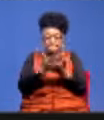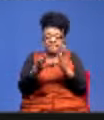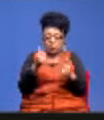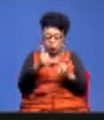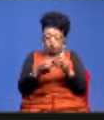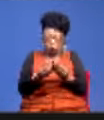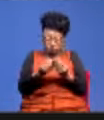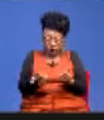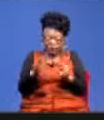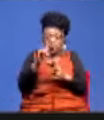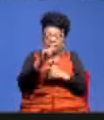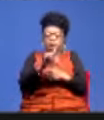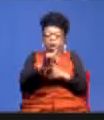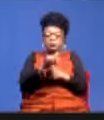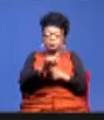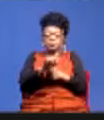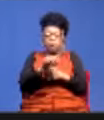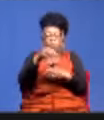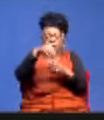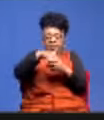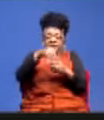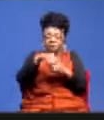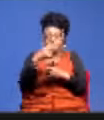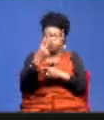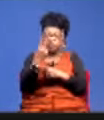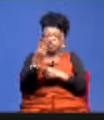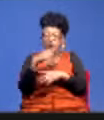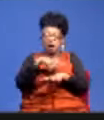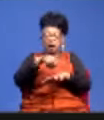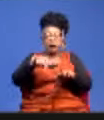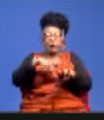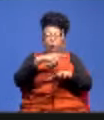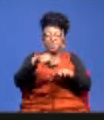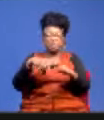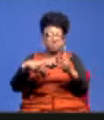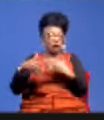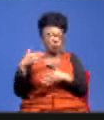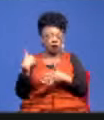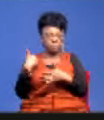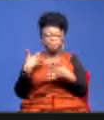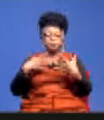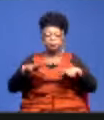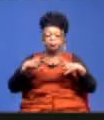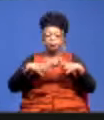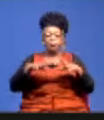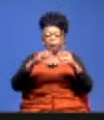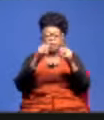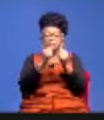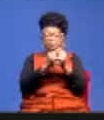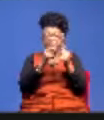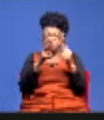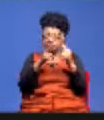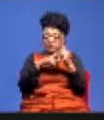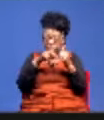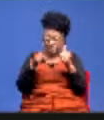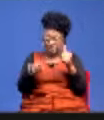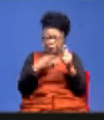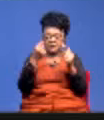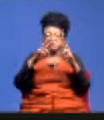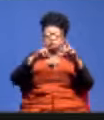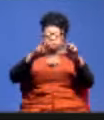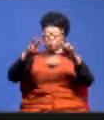progressively. Katika muda wa saa 24 zilizopita, watu zaidi ya 17,000 wamekaguliwa katika mipaka